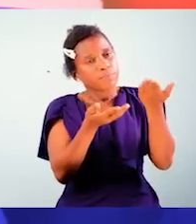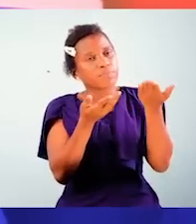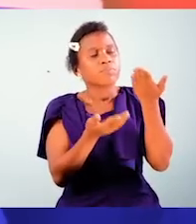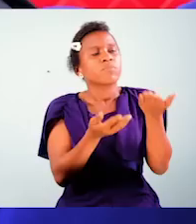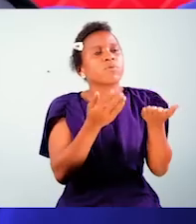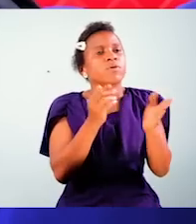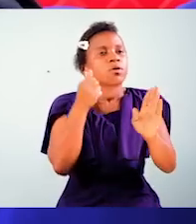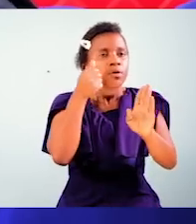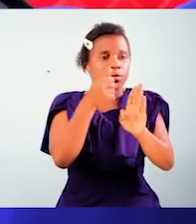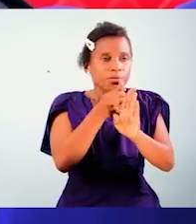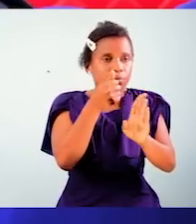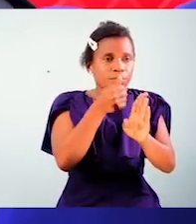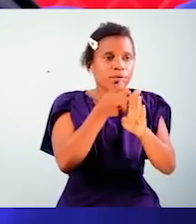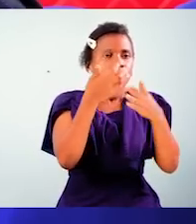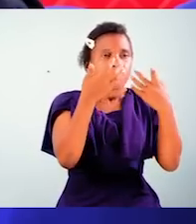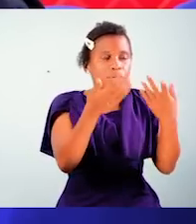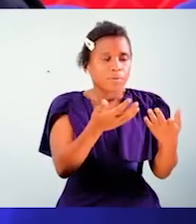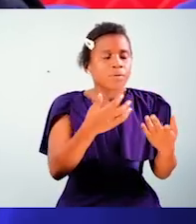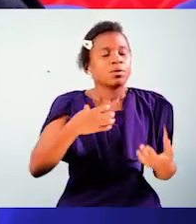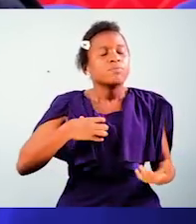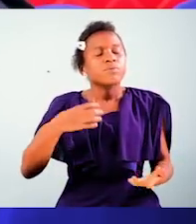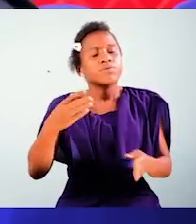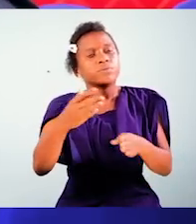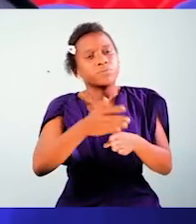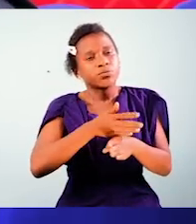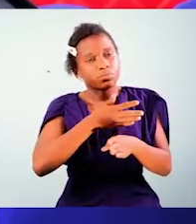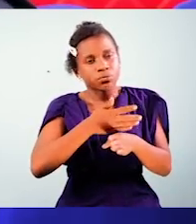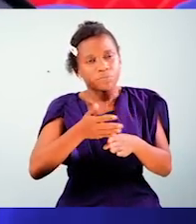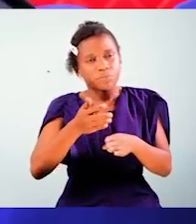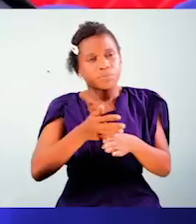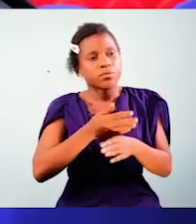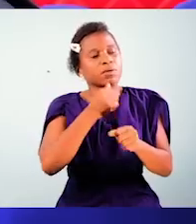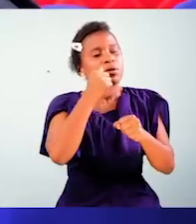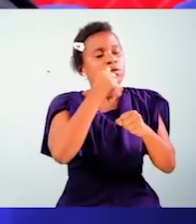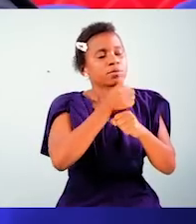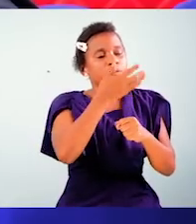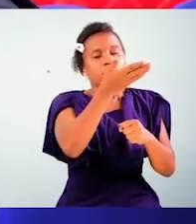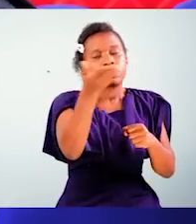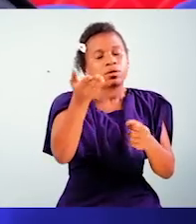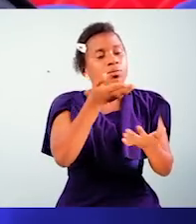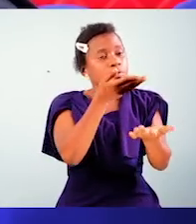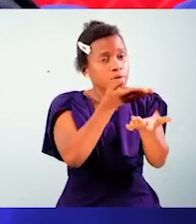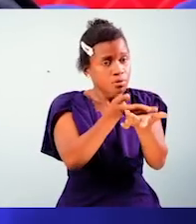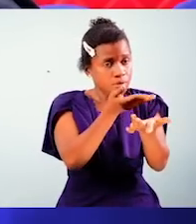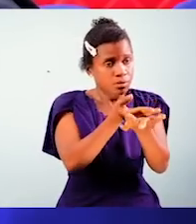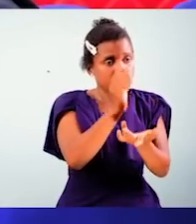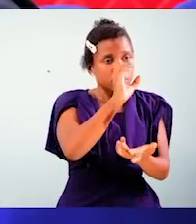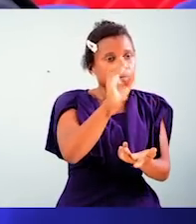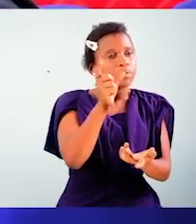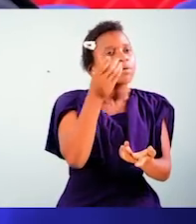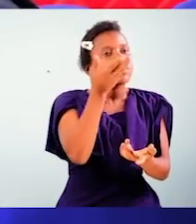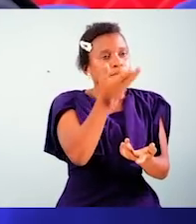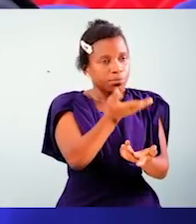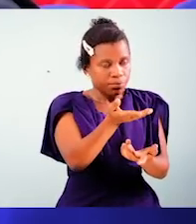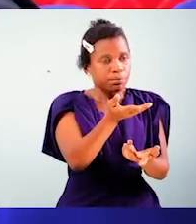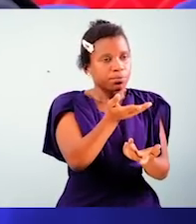Ushinikizwaje. Alafu wizara husika isifanye yale aliyoyapendekeza. Anachotakiwa kufanya ni kulipoti hilo